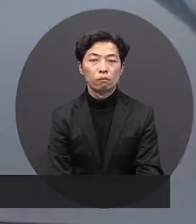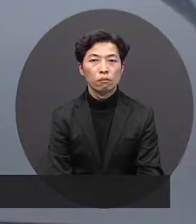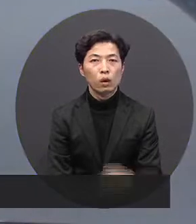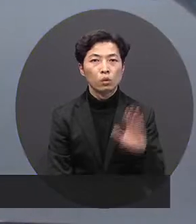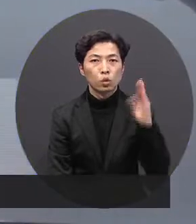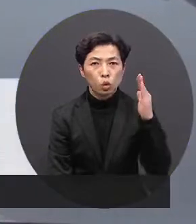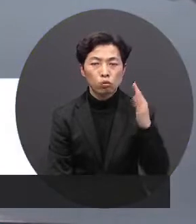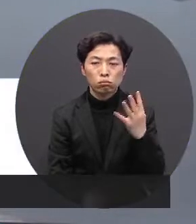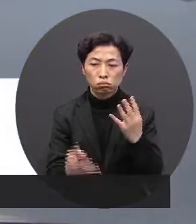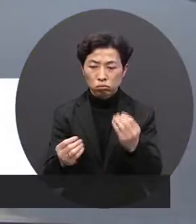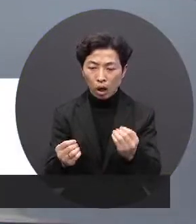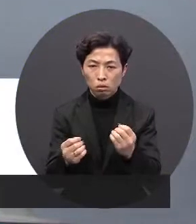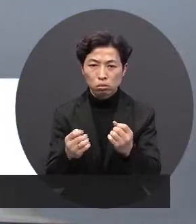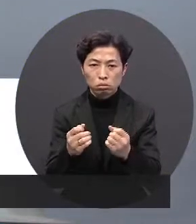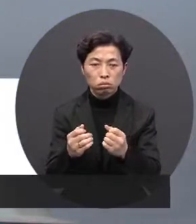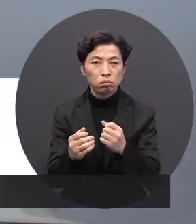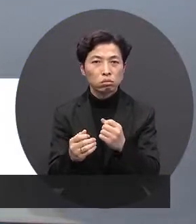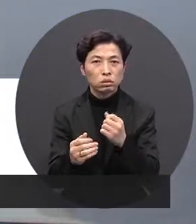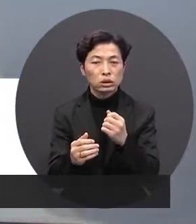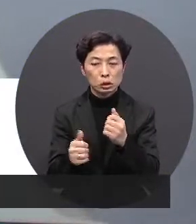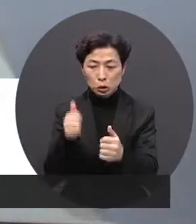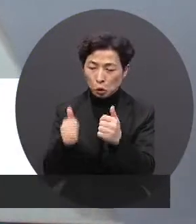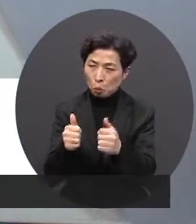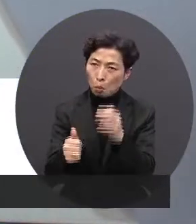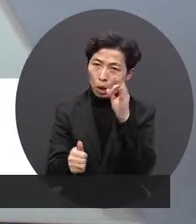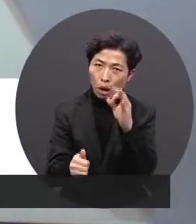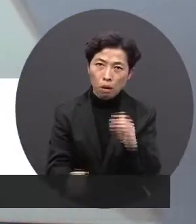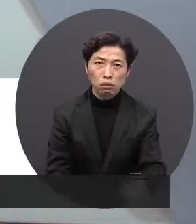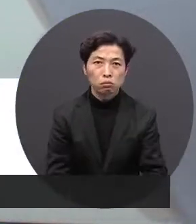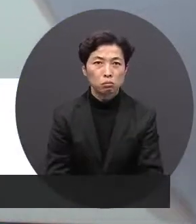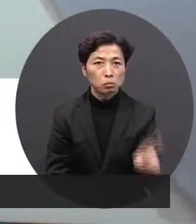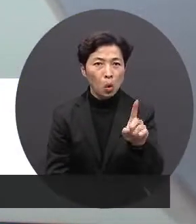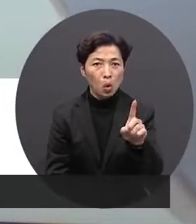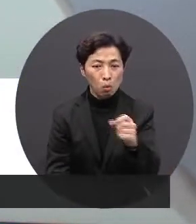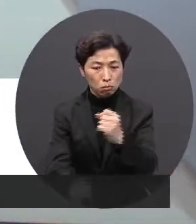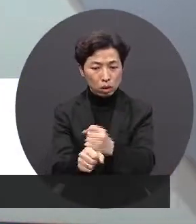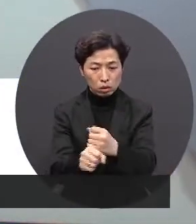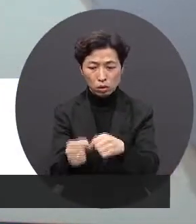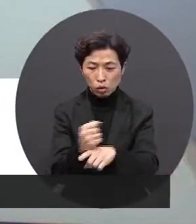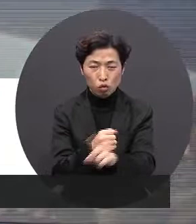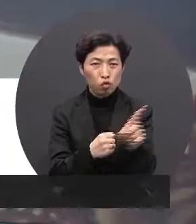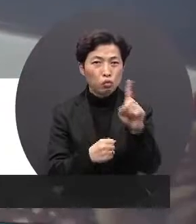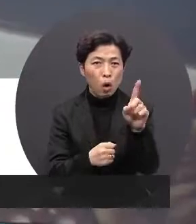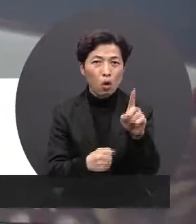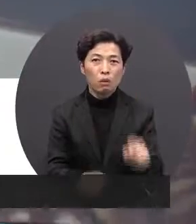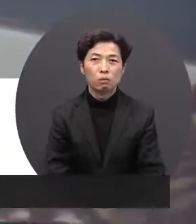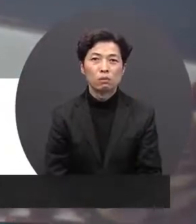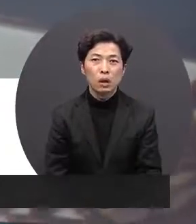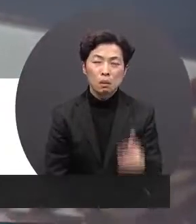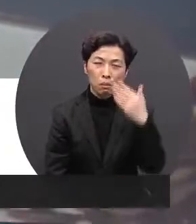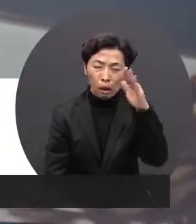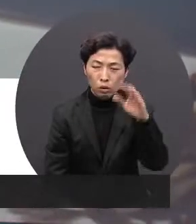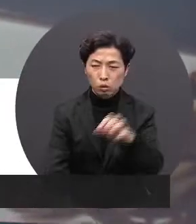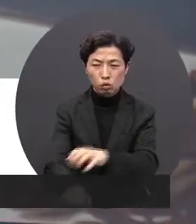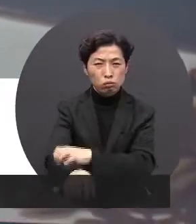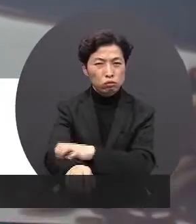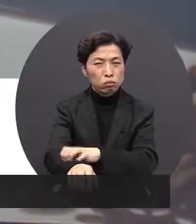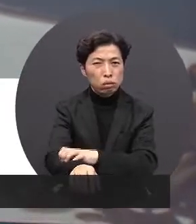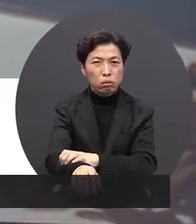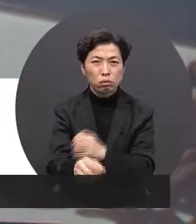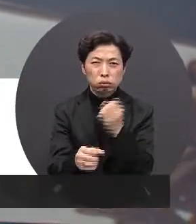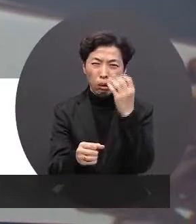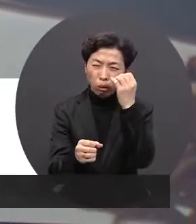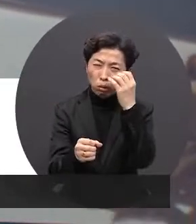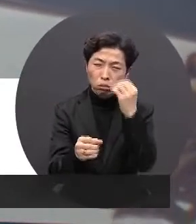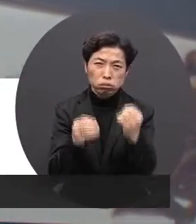현대의 많은 실험적 작품들을 보면 왜 이런 작업을 할까라는 질문이 들기도 하죠. 낯설고 불편하고